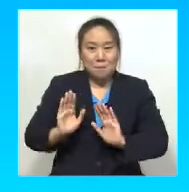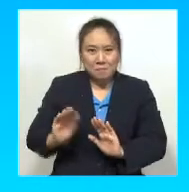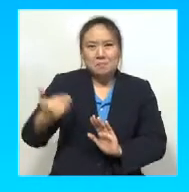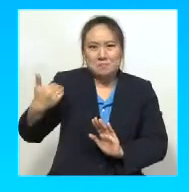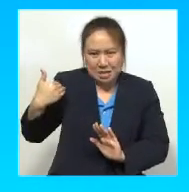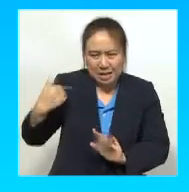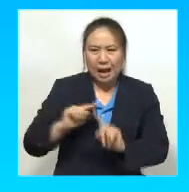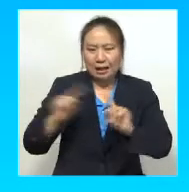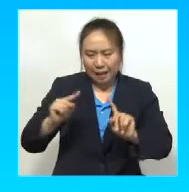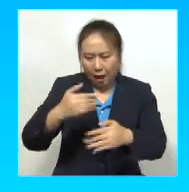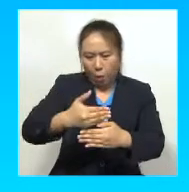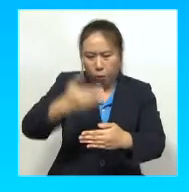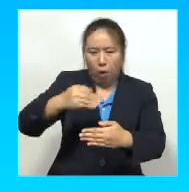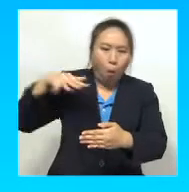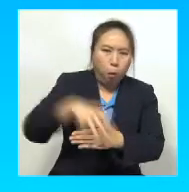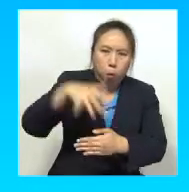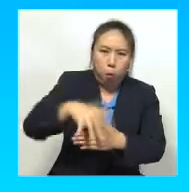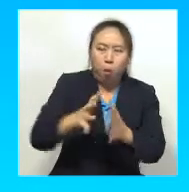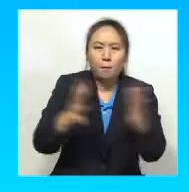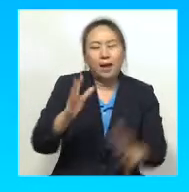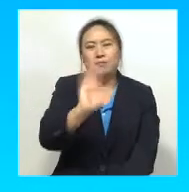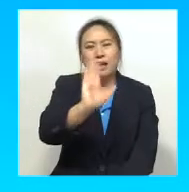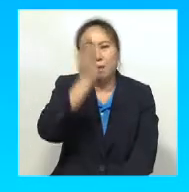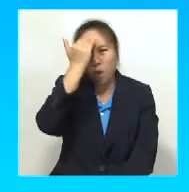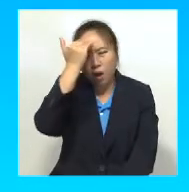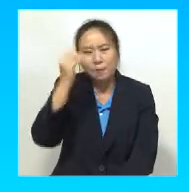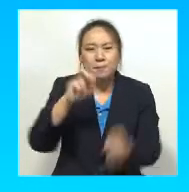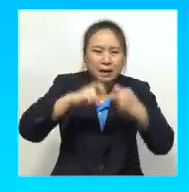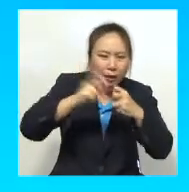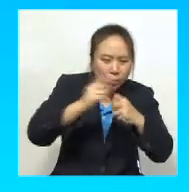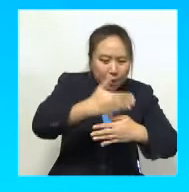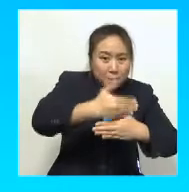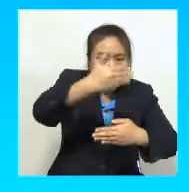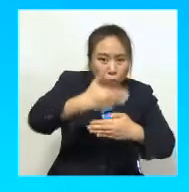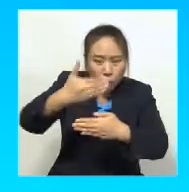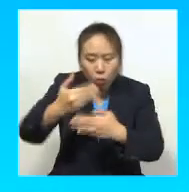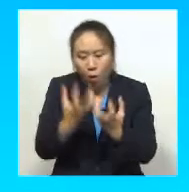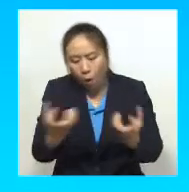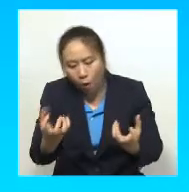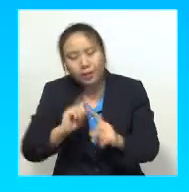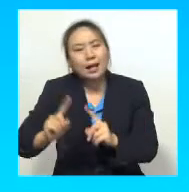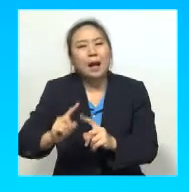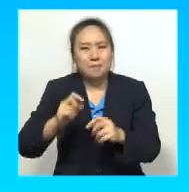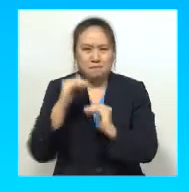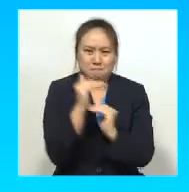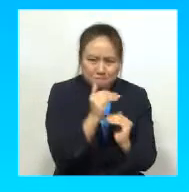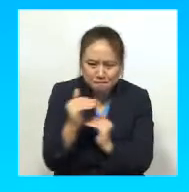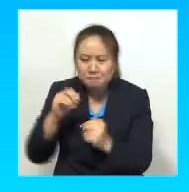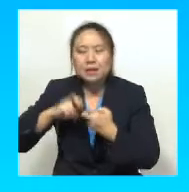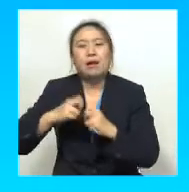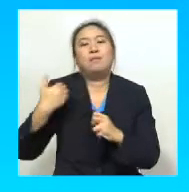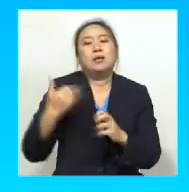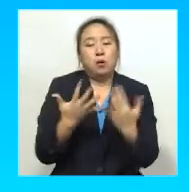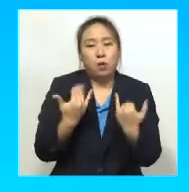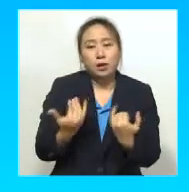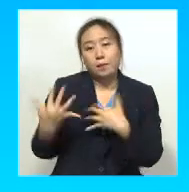ควรเพราะว่าข้อจำกัดเรื่องของประตูก็ดีเรื่องของอุปกรณ์ก็ดีก็ต้องเพิ่มอุปกรณ์พิเศษเข้าไปซึ่งตรงนี้เองกรมชลประทานก็ประ